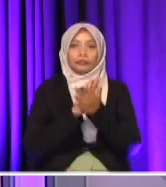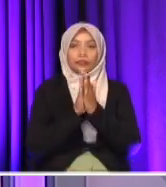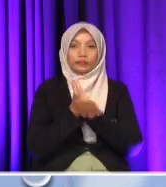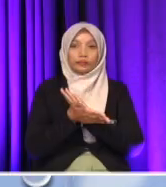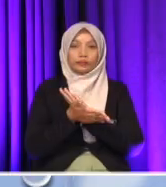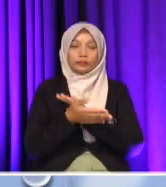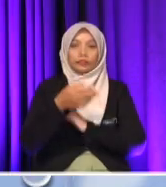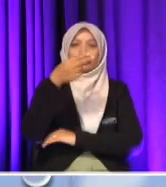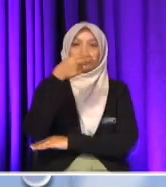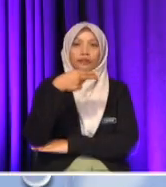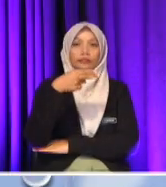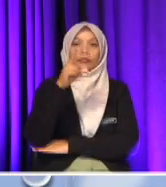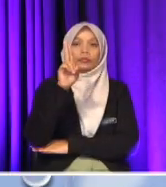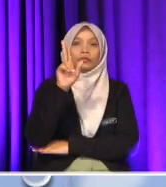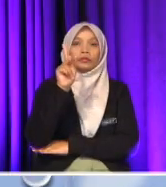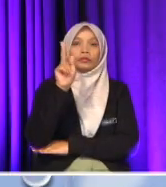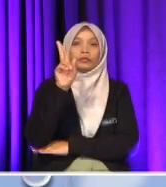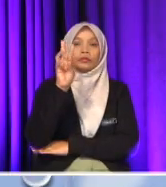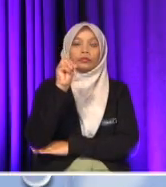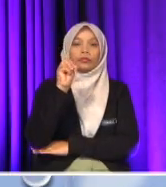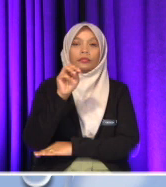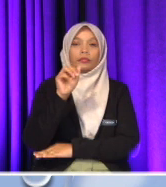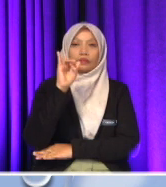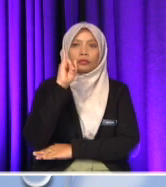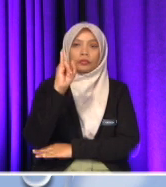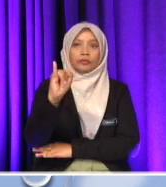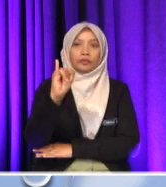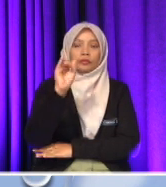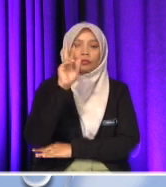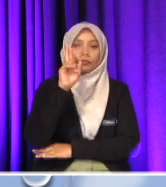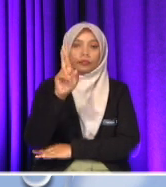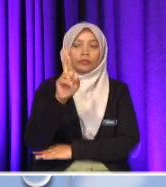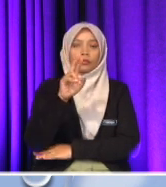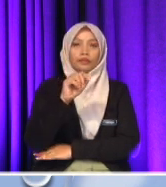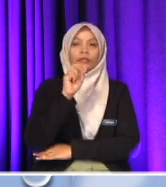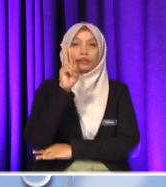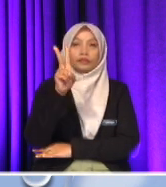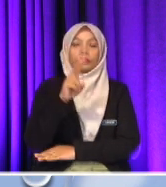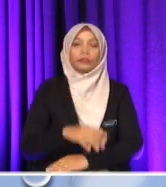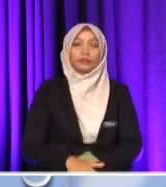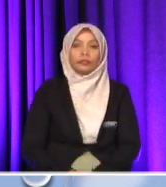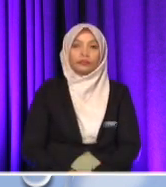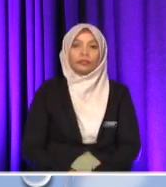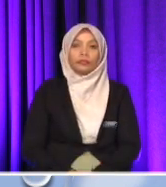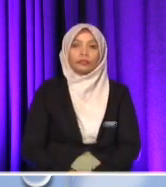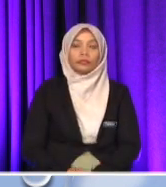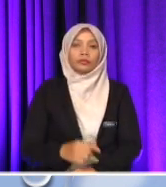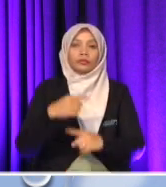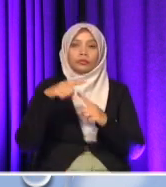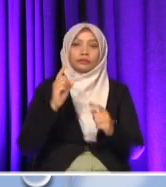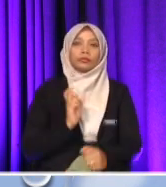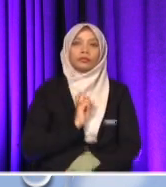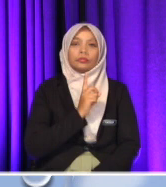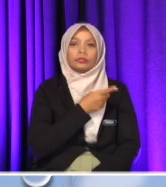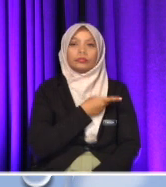hukum Ohm. Okey, kita ada hukum kicau arus terutamanya untuk liter selari kan, hukum kicau arus. Okey, yang mana bila hukum kicau untuk liter selari ni kita